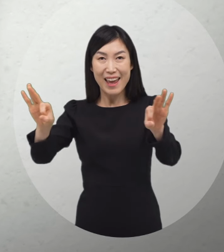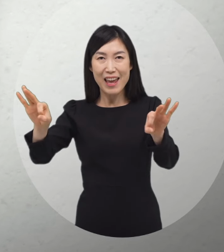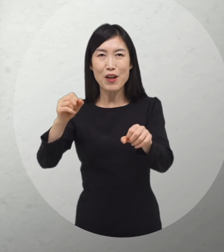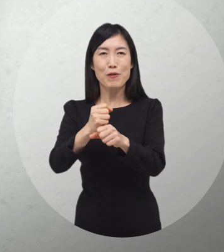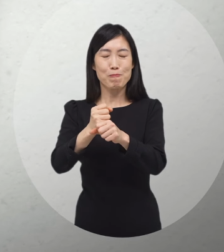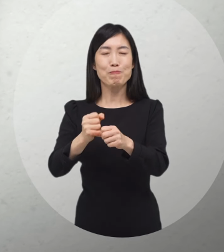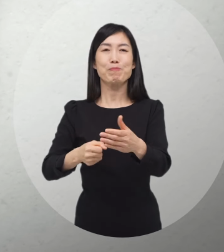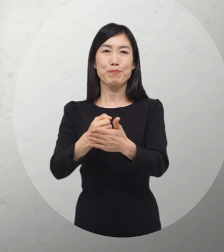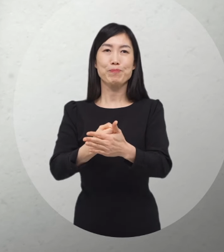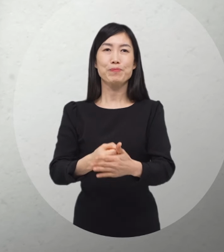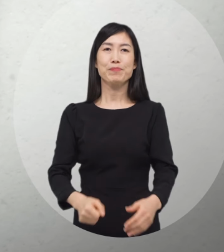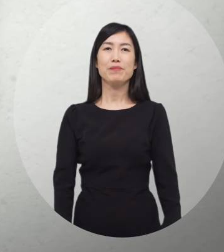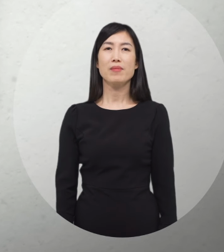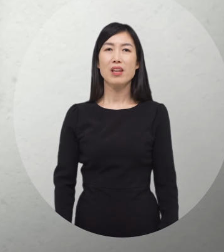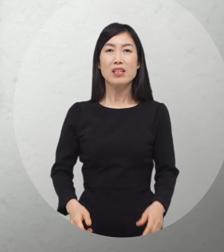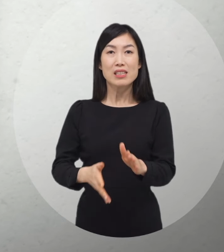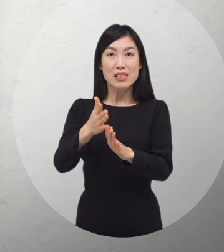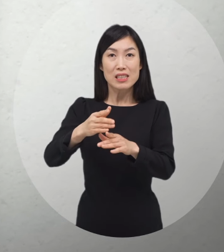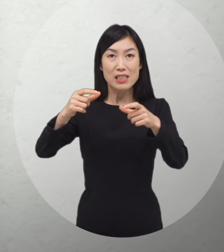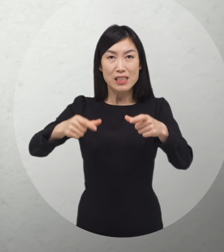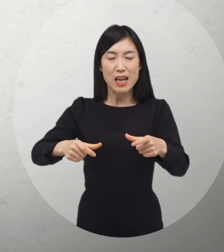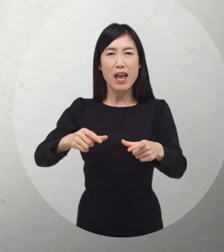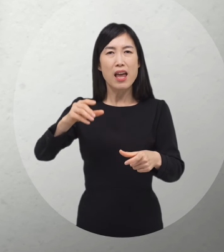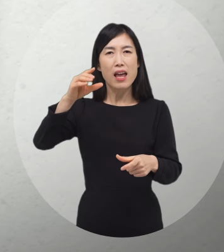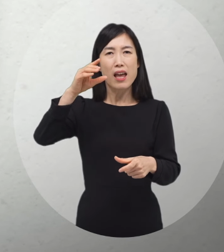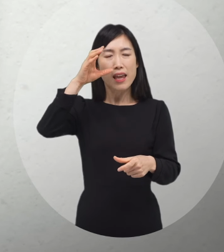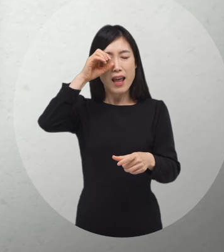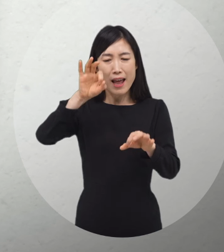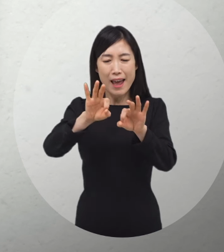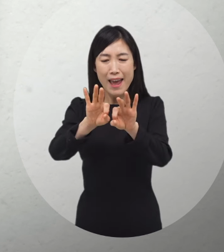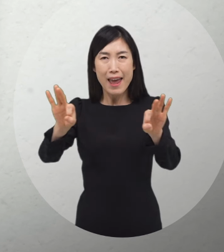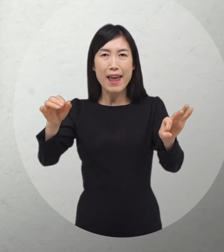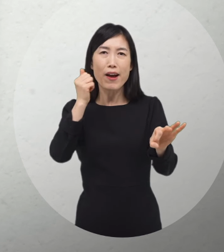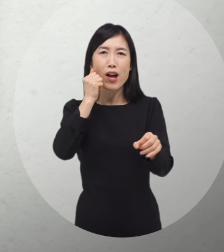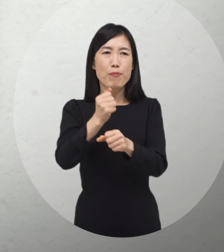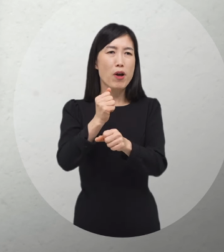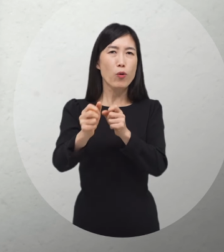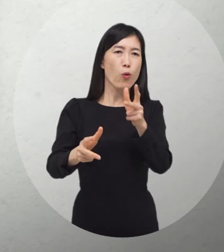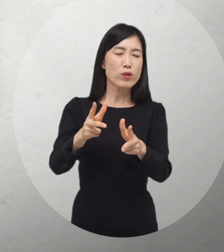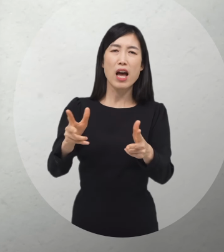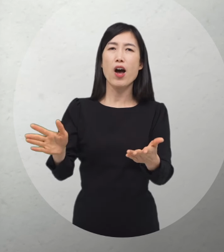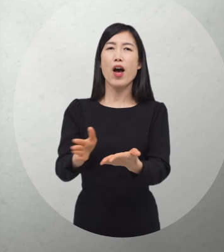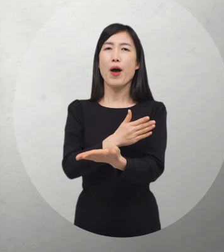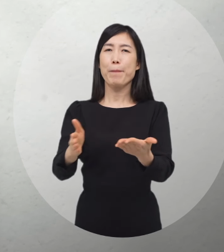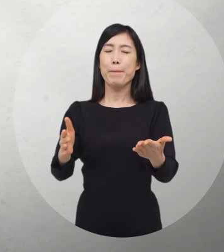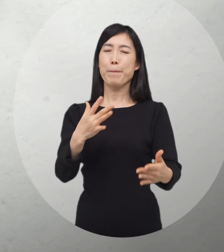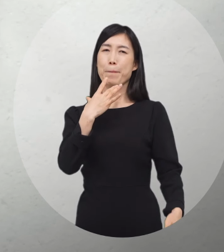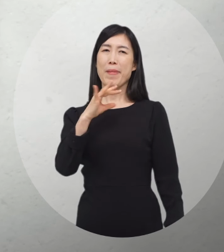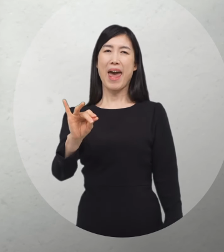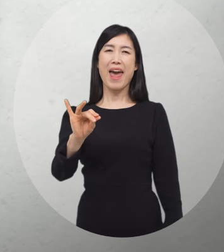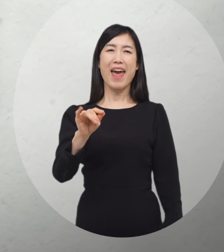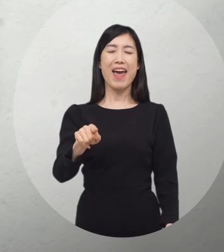반뚜르시 세원 반궁하르조 마을에 에그롤 생산 공장이 없었던 게 큰 힌트가 되어주었습니다.